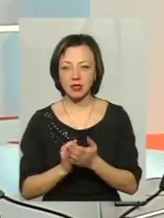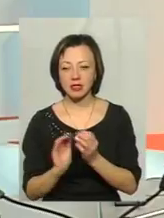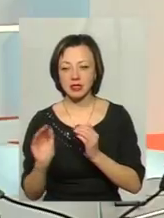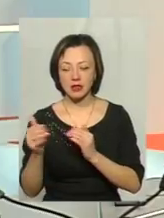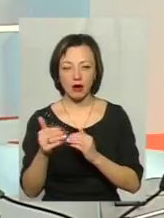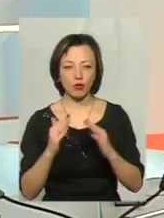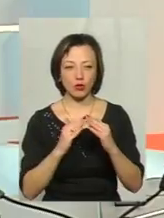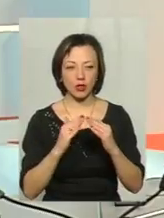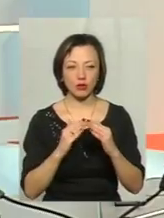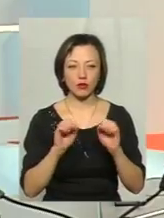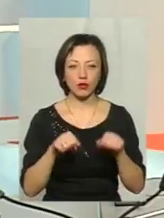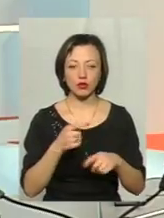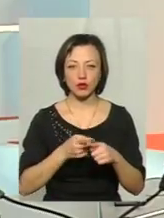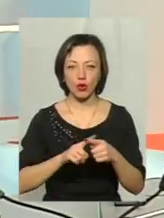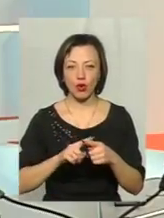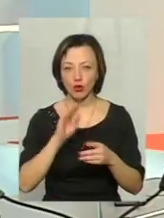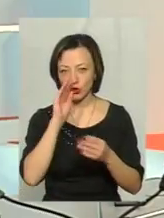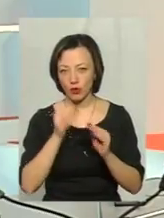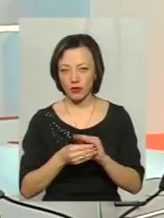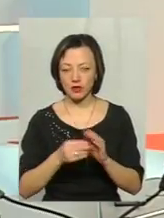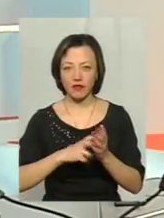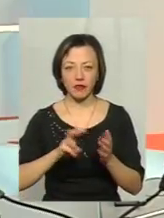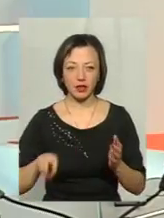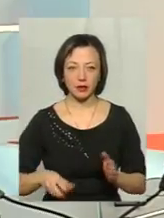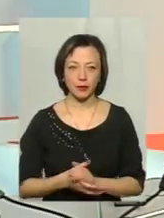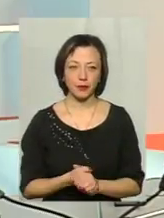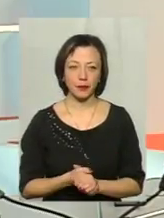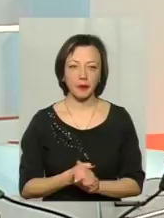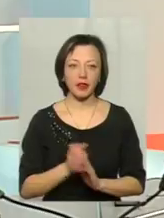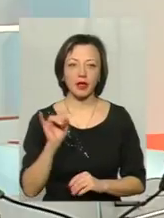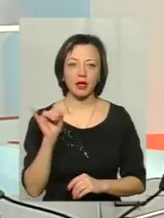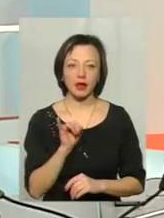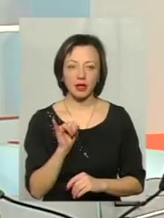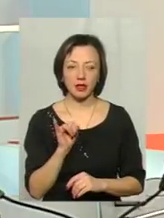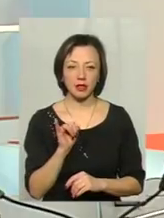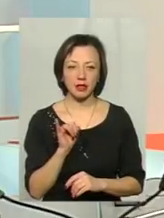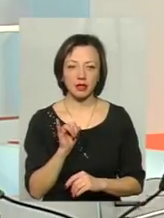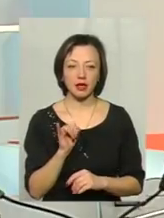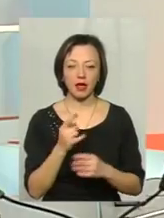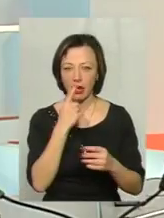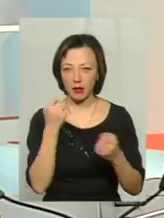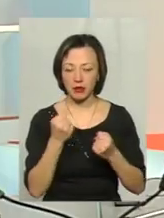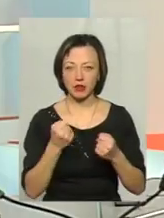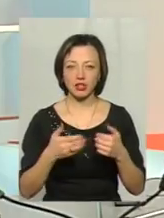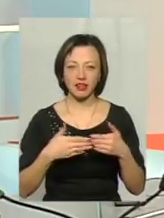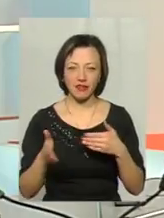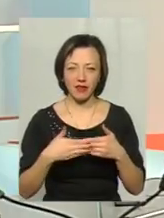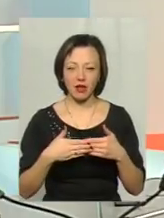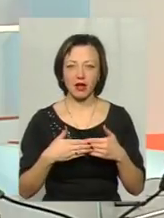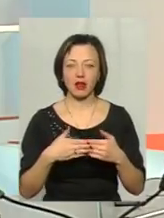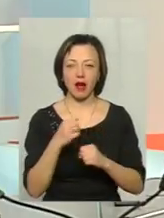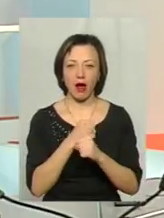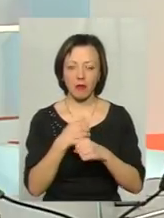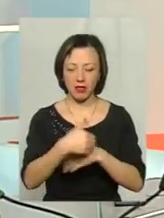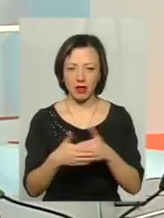будинком люди можуть з цього сховища вийти. Ну і герметичні двері, повинна бути